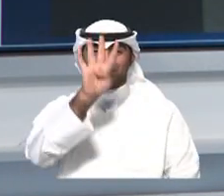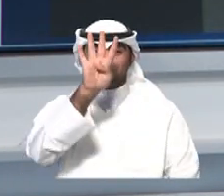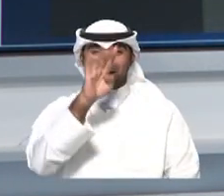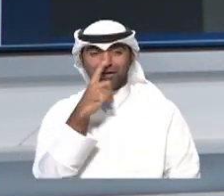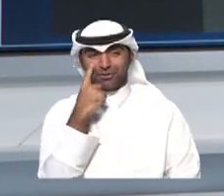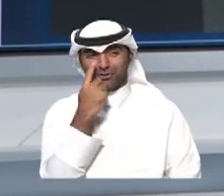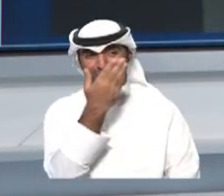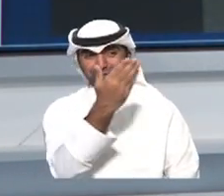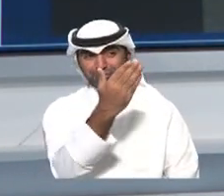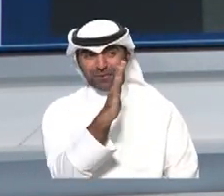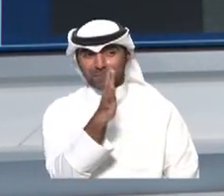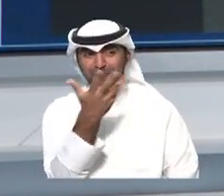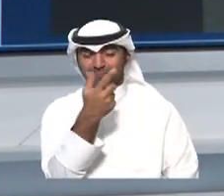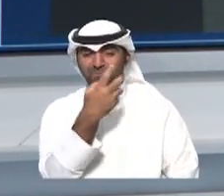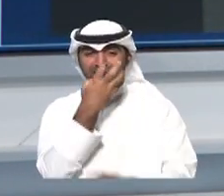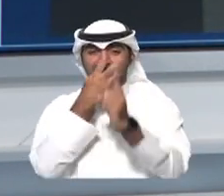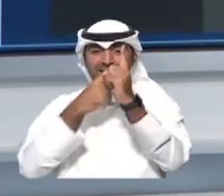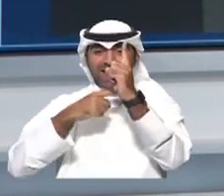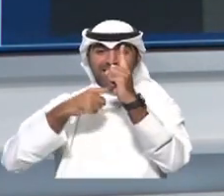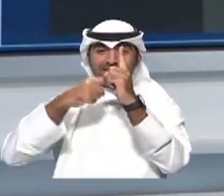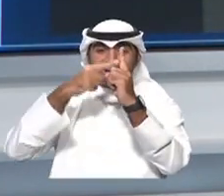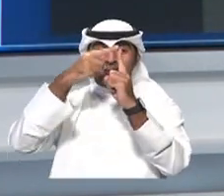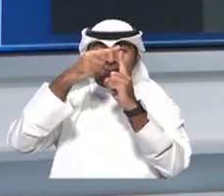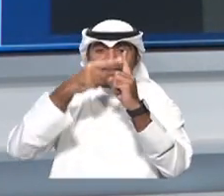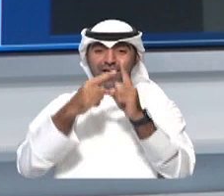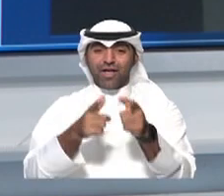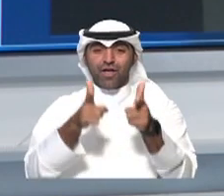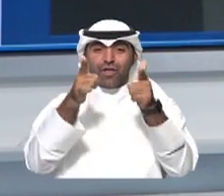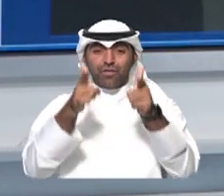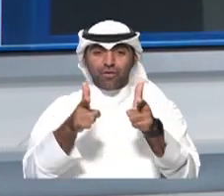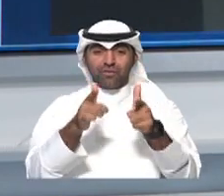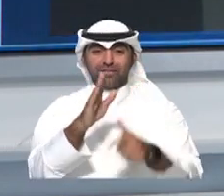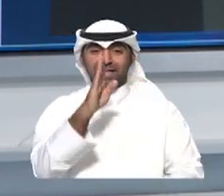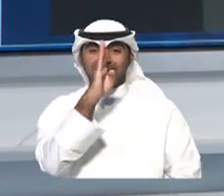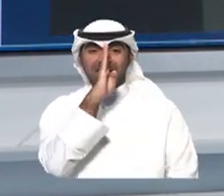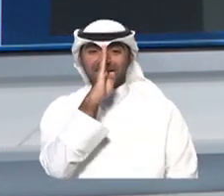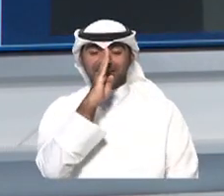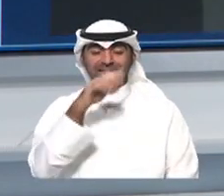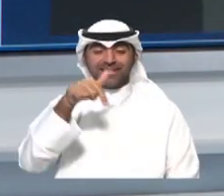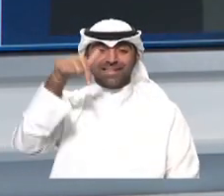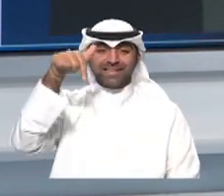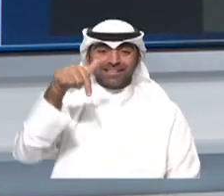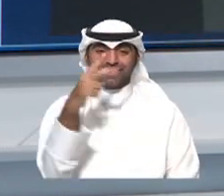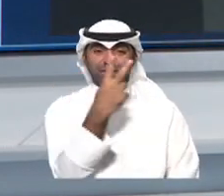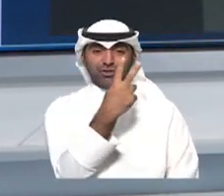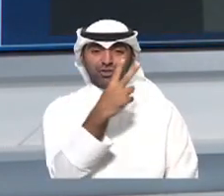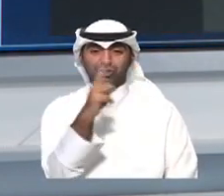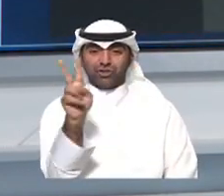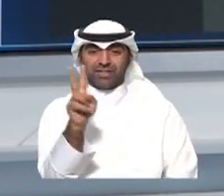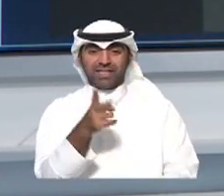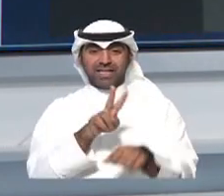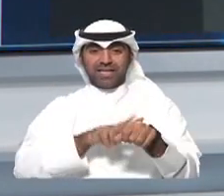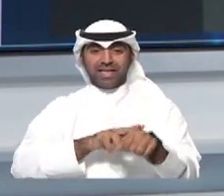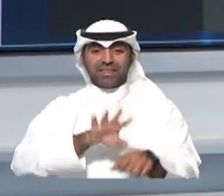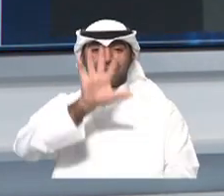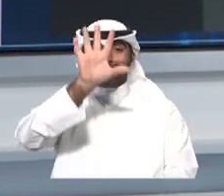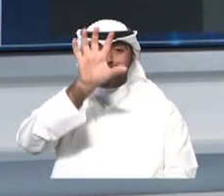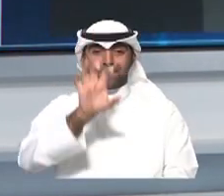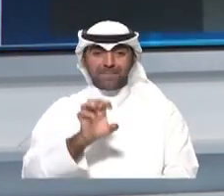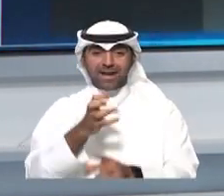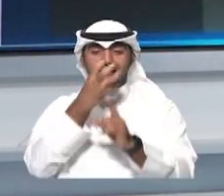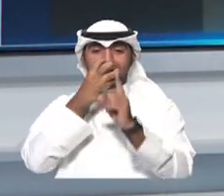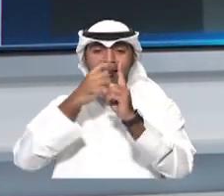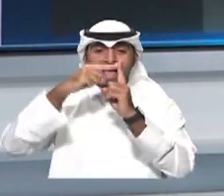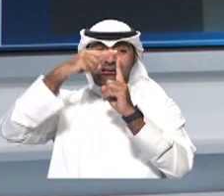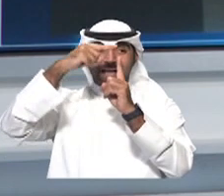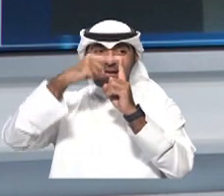راح تستمر أيضا نشطة على فترات 12 إلى 40 كيلومتر في الساعة، واستمرار أيضا في الأجواء الغائمة جزئيا